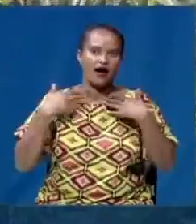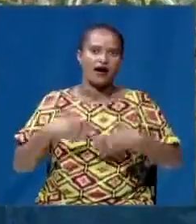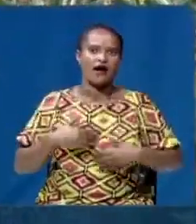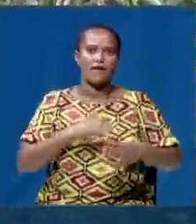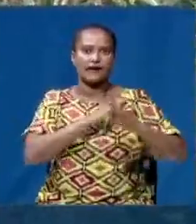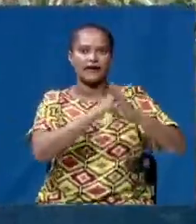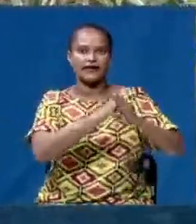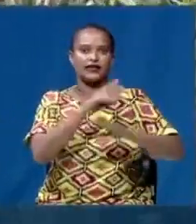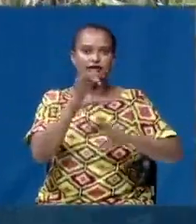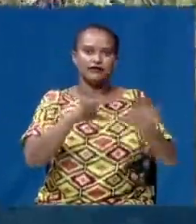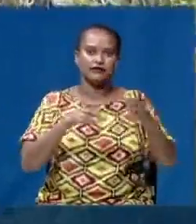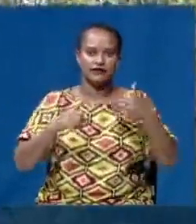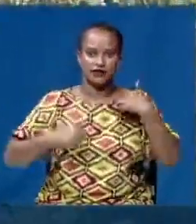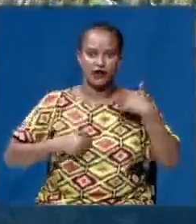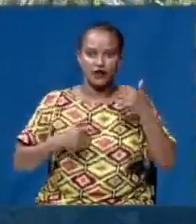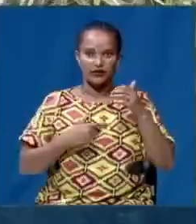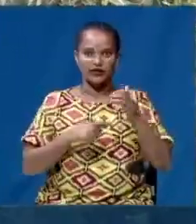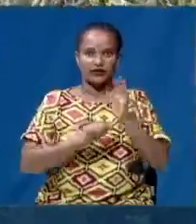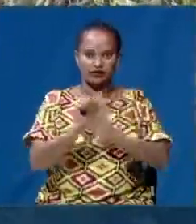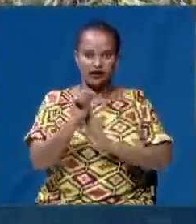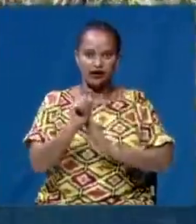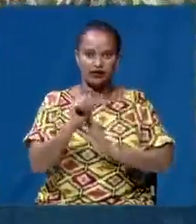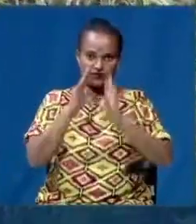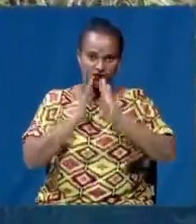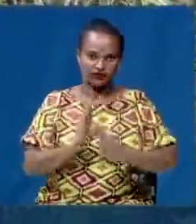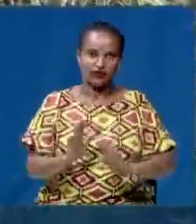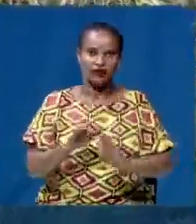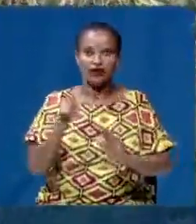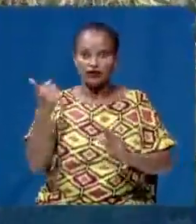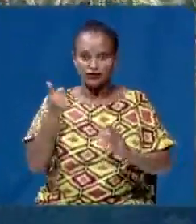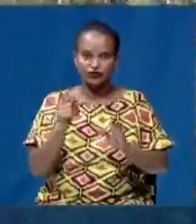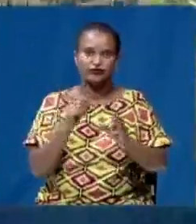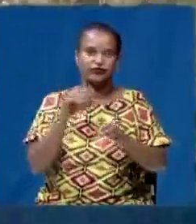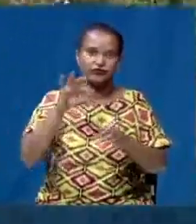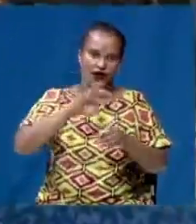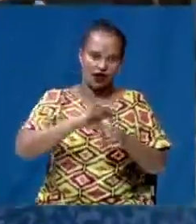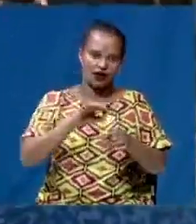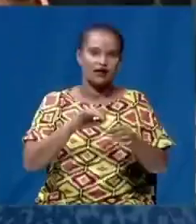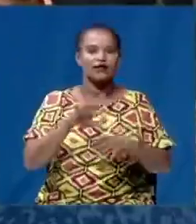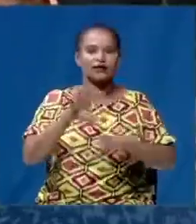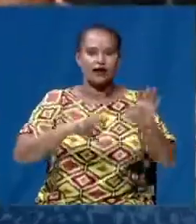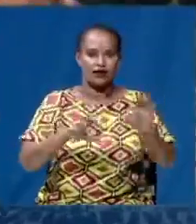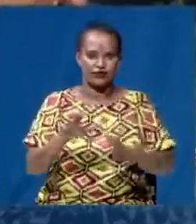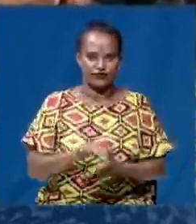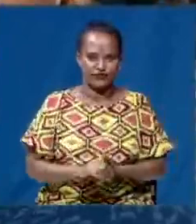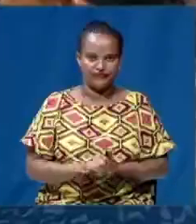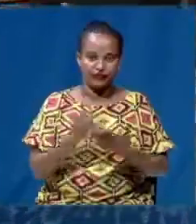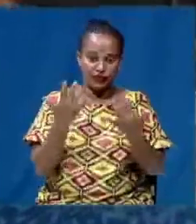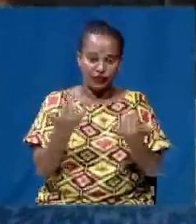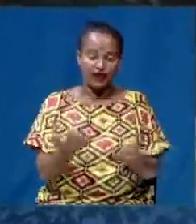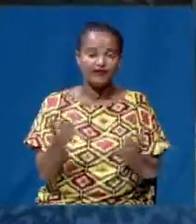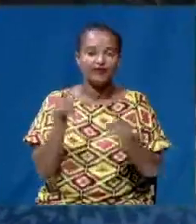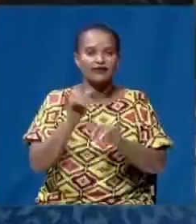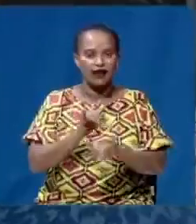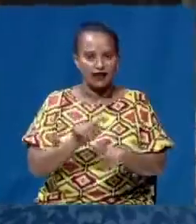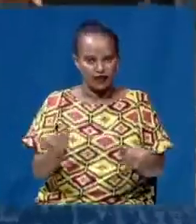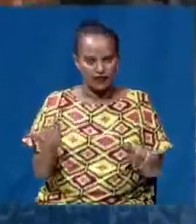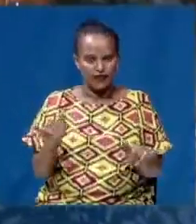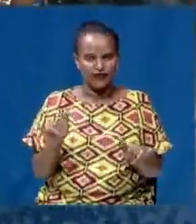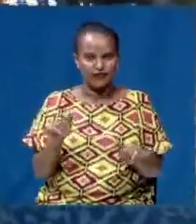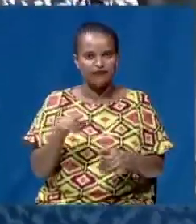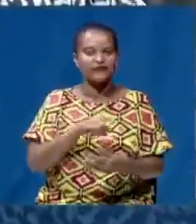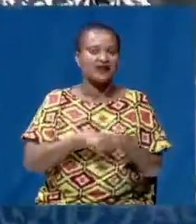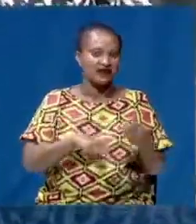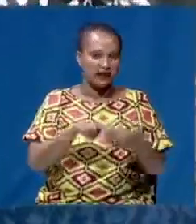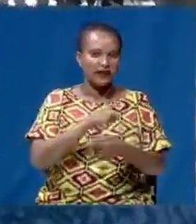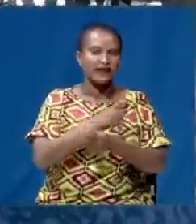ሰራዊት ትግራይ ኣካላት ፀጥታን ካልኦትን ዝተረኸብሉ ስራሕቲ ክንክንን ተኸላፈልትን ተሳሊጡ ሎማዓንቲ ያው